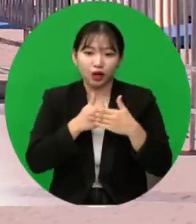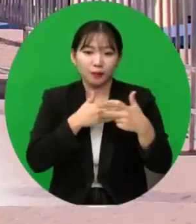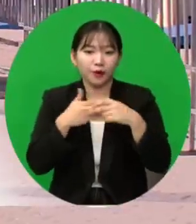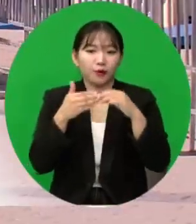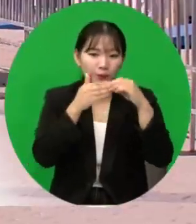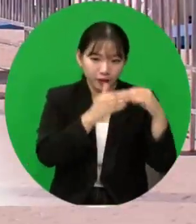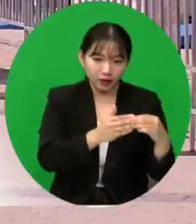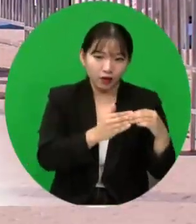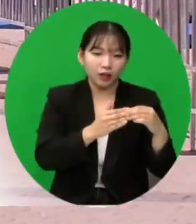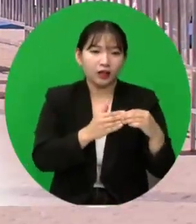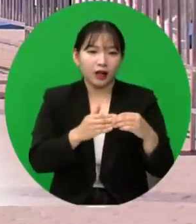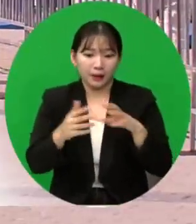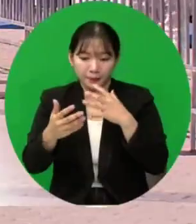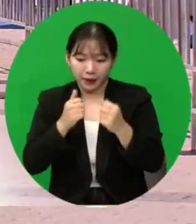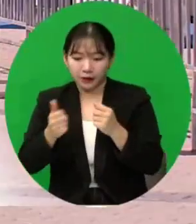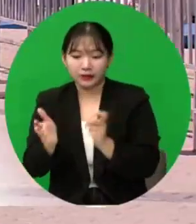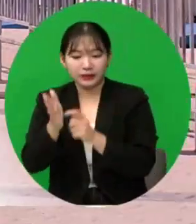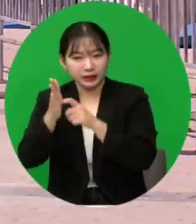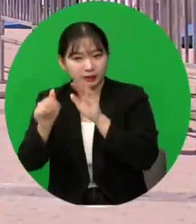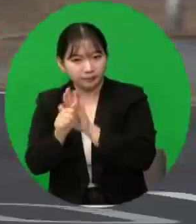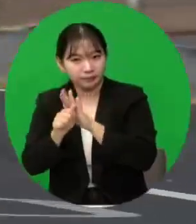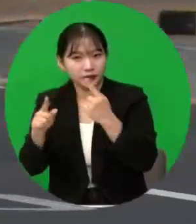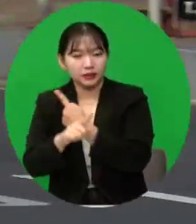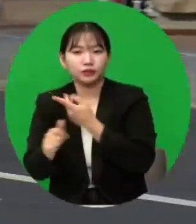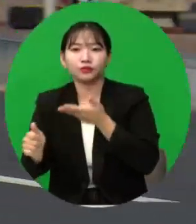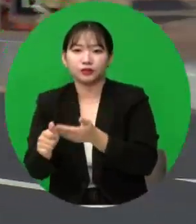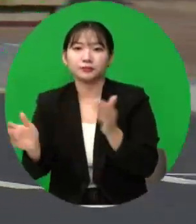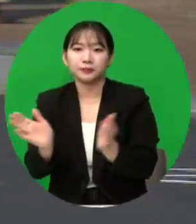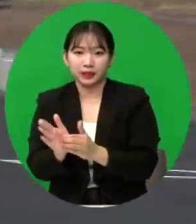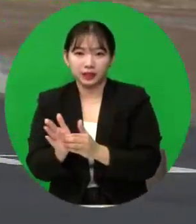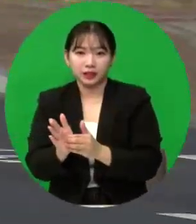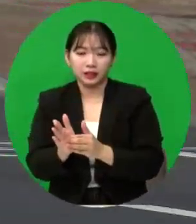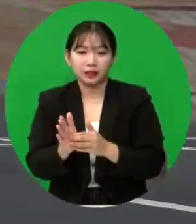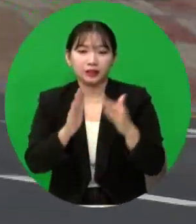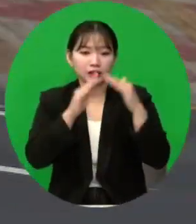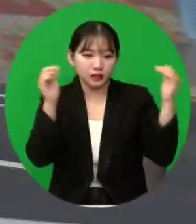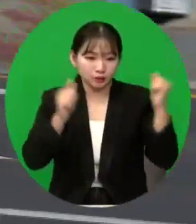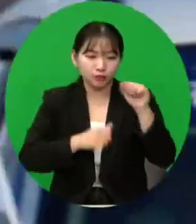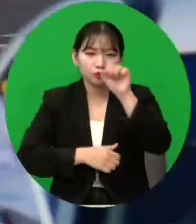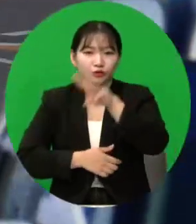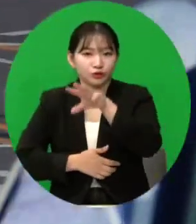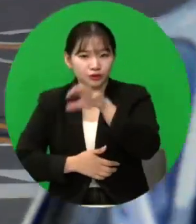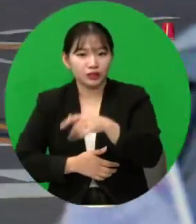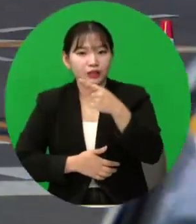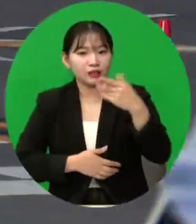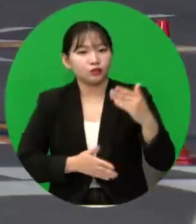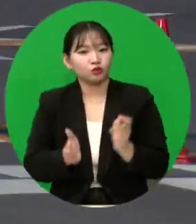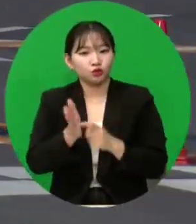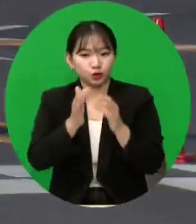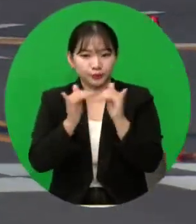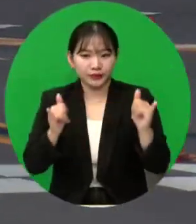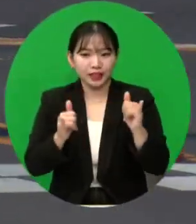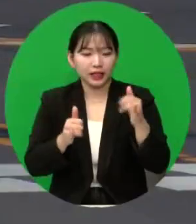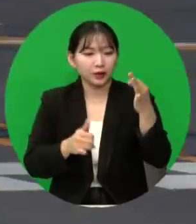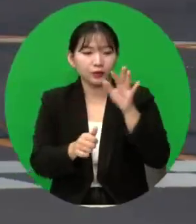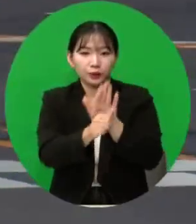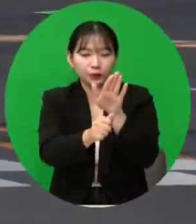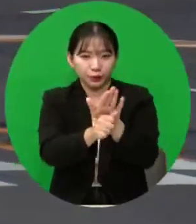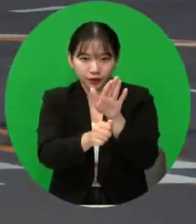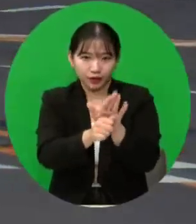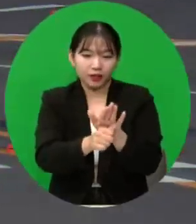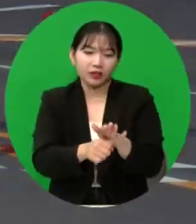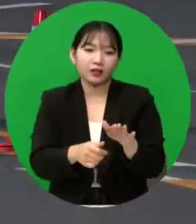병원으로 후송되거나 현장에서 응급 처치를 받았습니다. 전북과 광주에서도 119 구급차가 지원을 나와